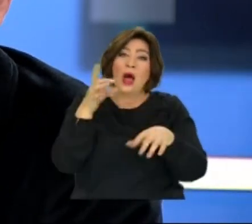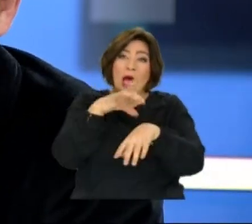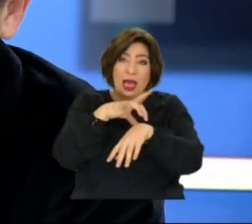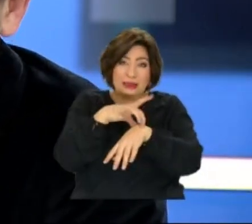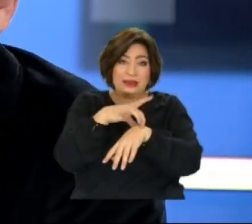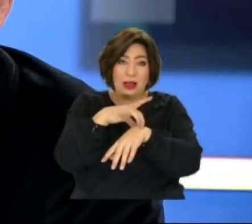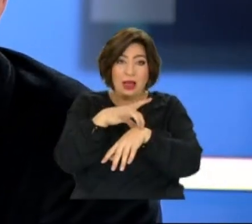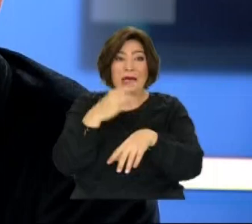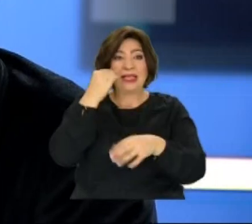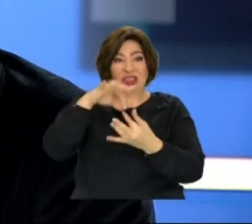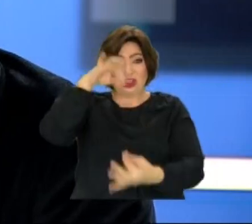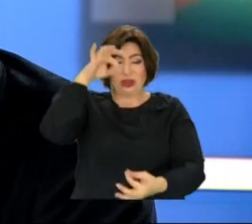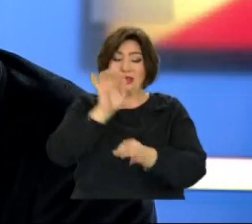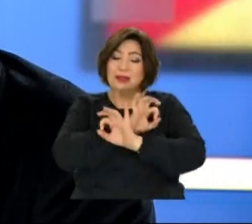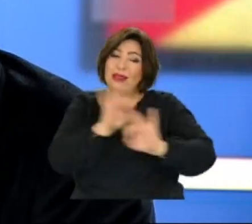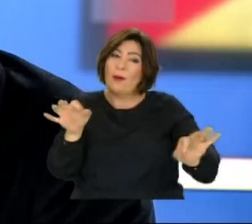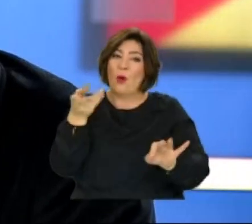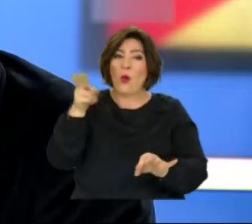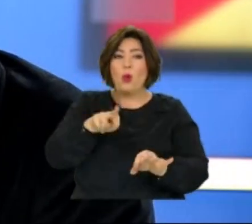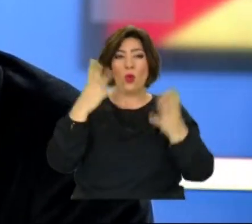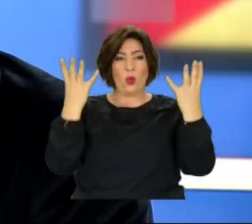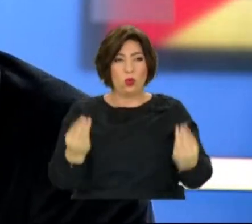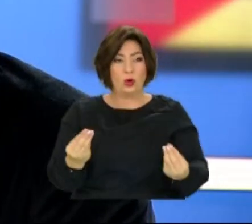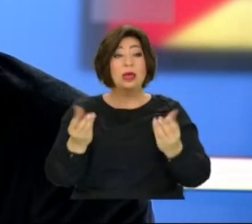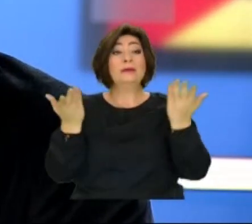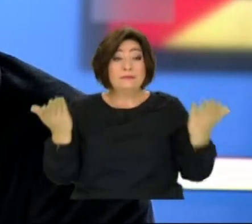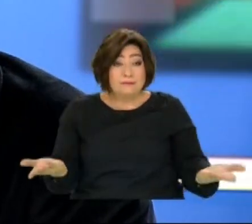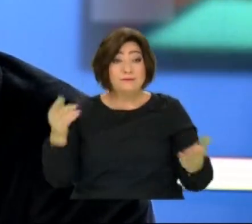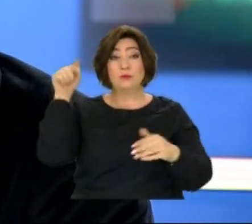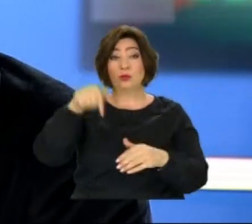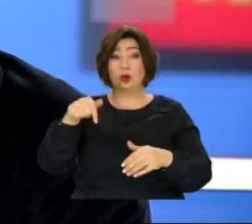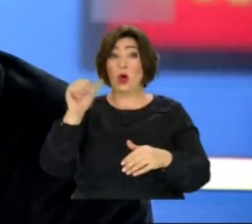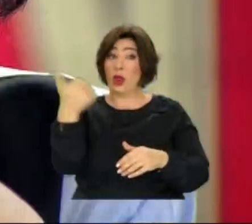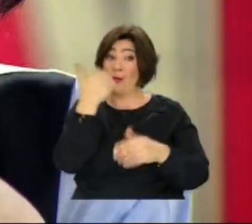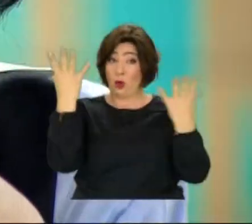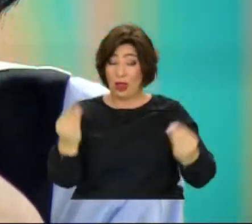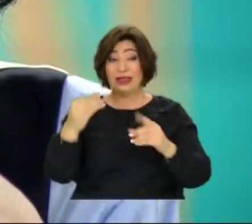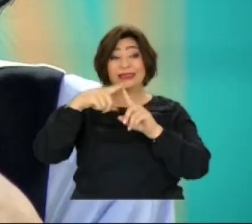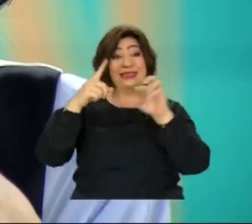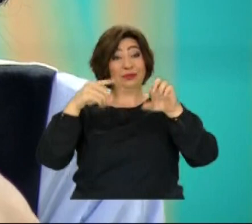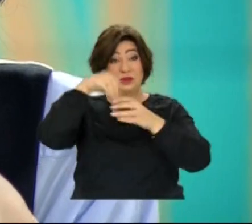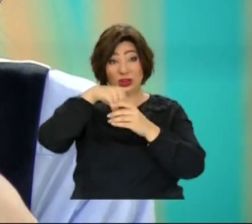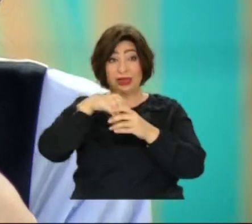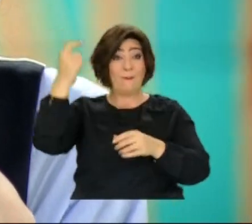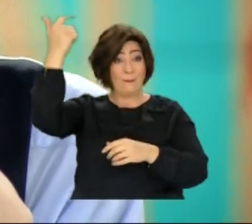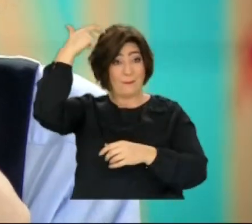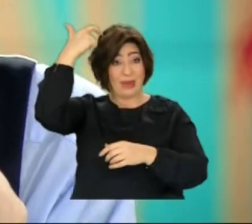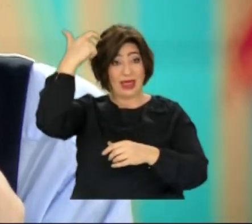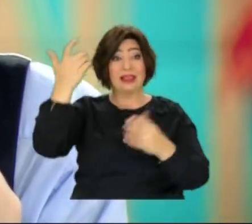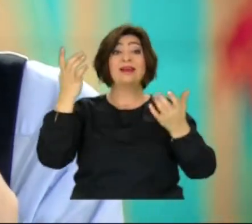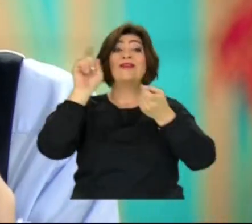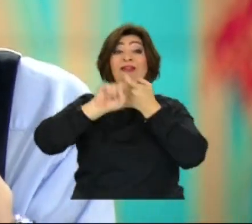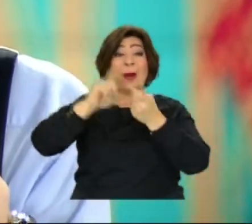hasta, yani kişi tamamen ölü olarak kabul edilecek. Yani burada önemli olan, yani tıbben önemli olan beyin